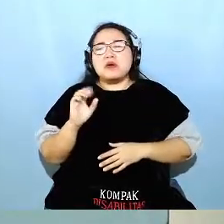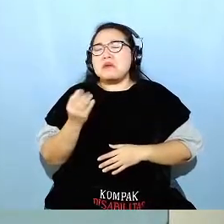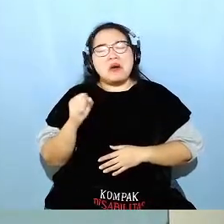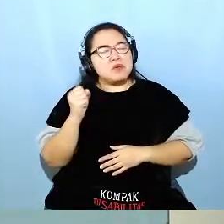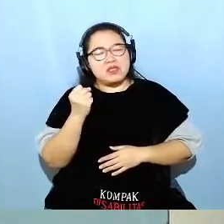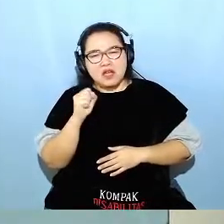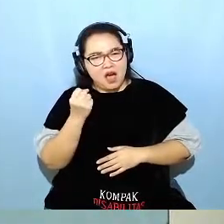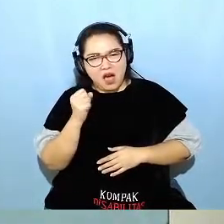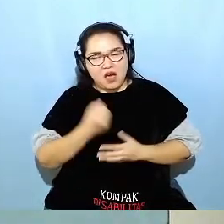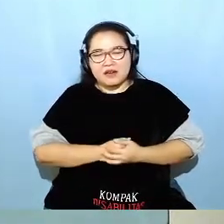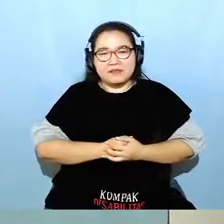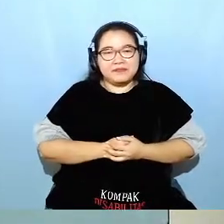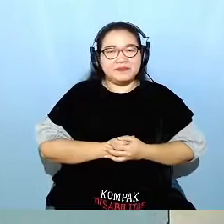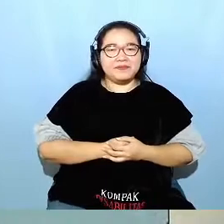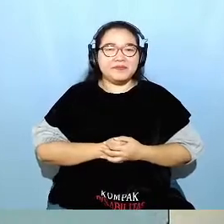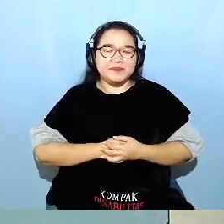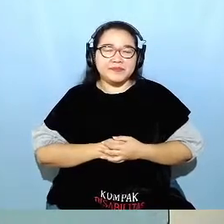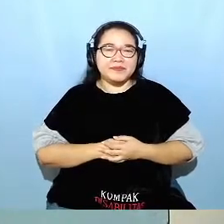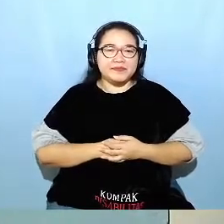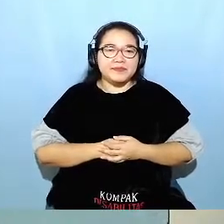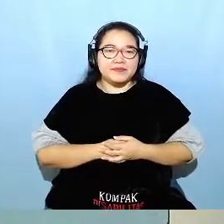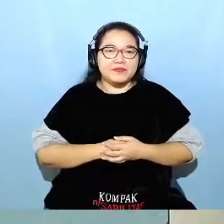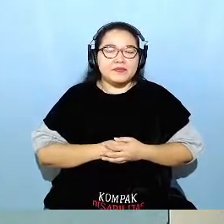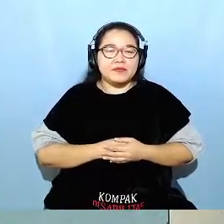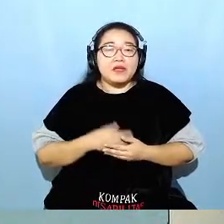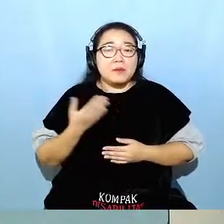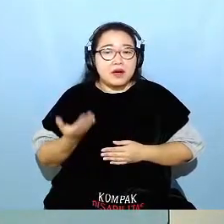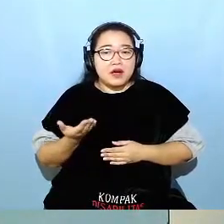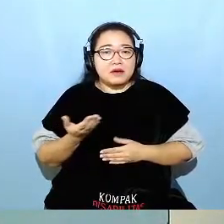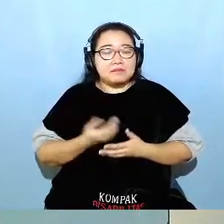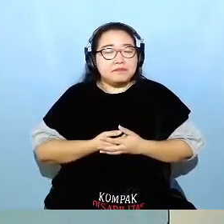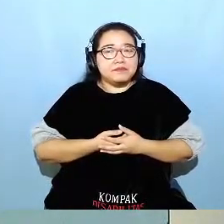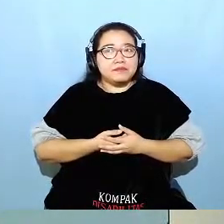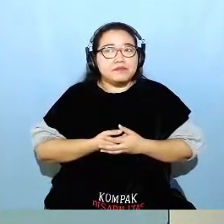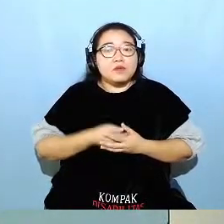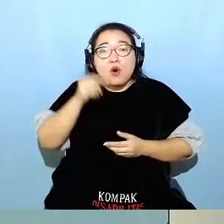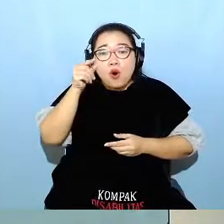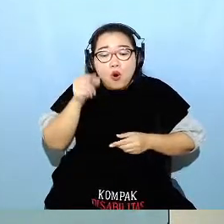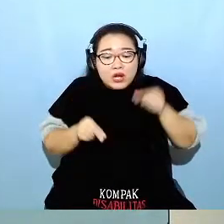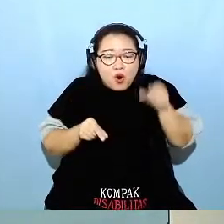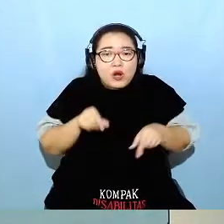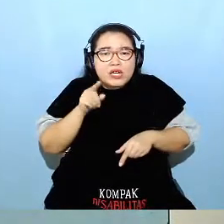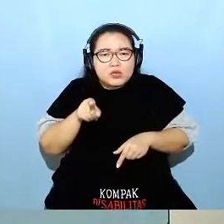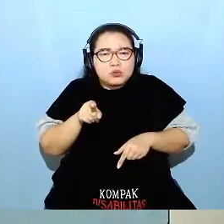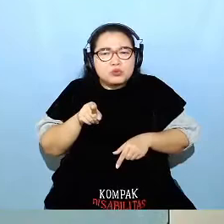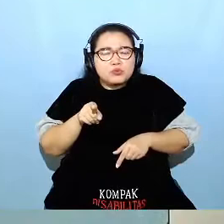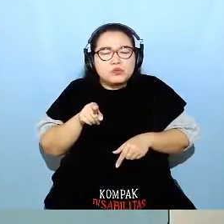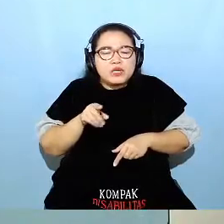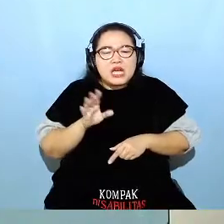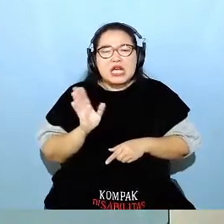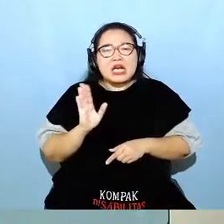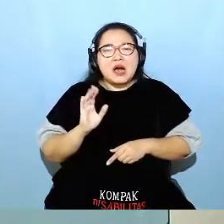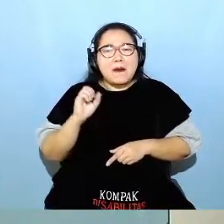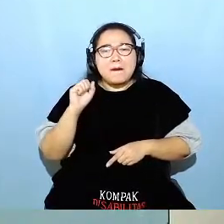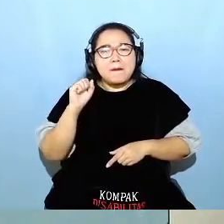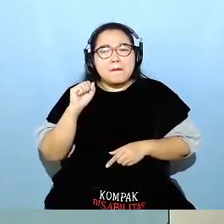dan mengacau balokan di sana bahasa mereka, sehingga mereka tidak mengerti lagi bahasa